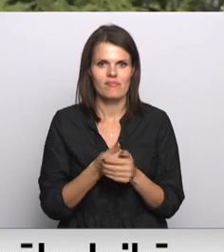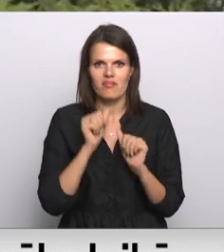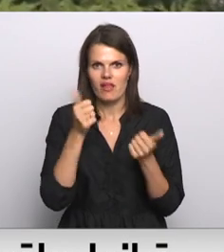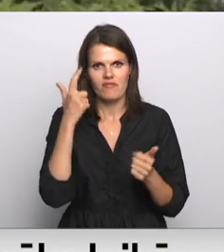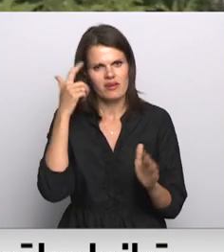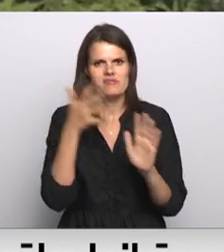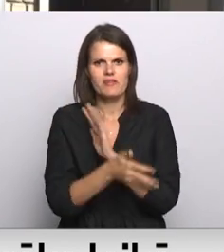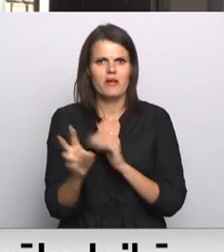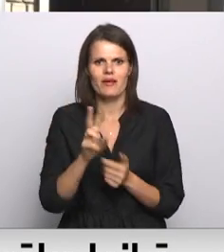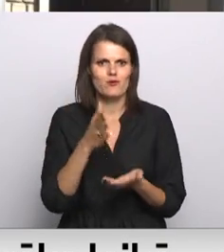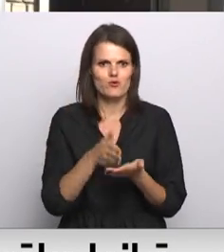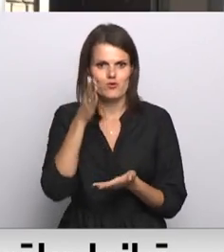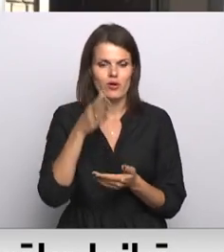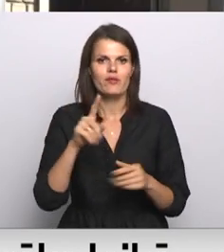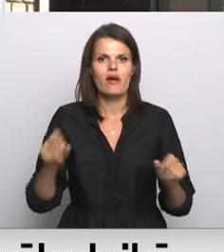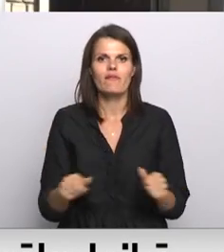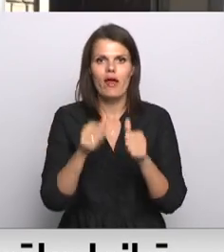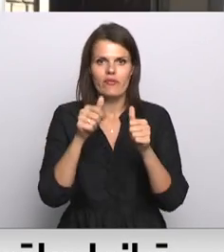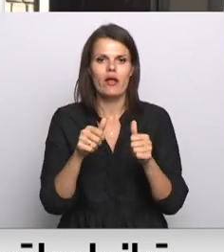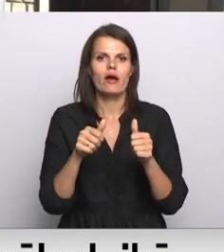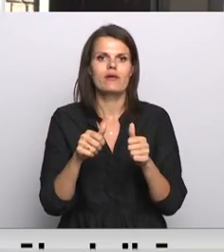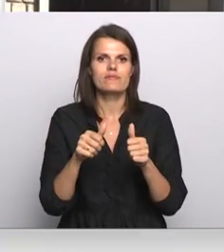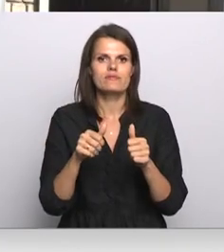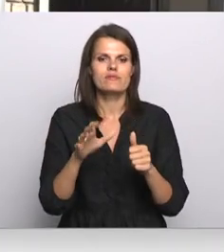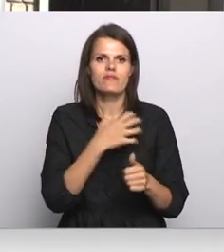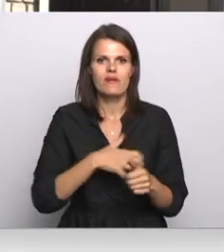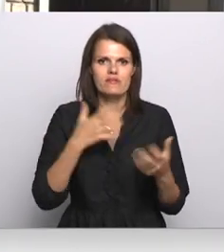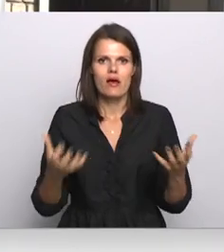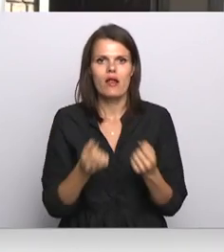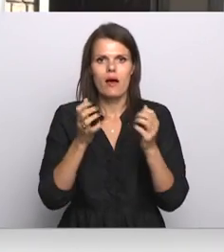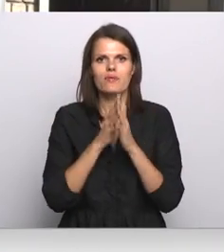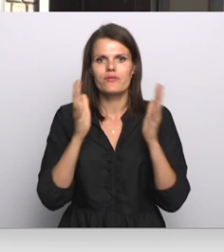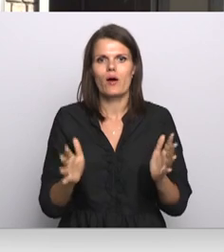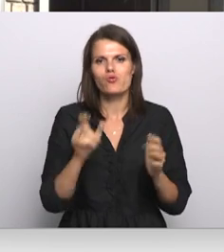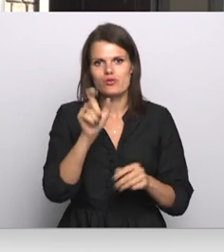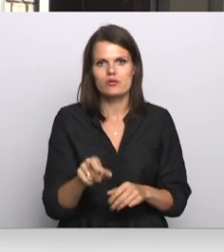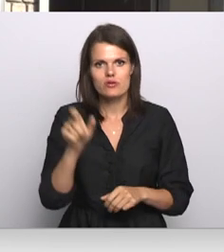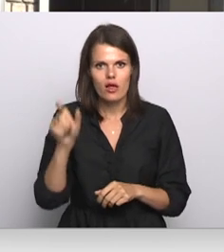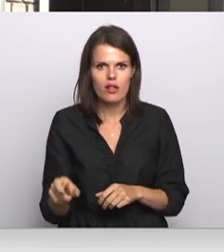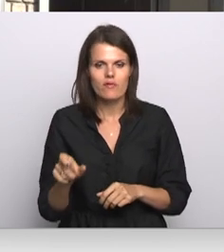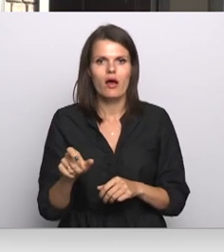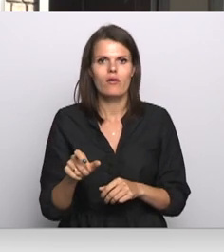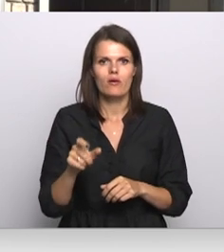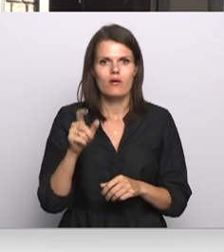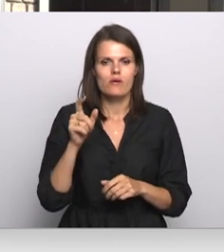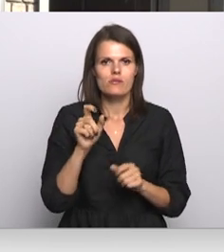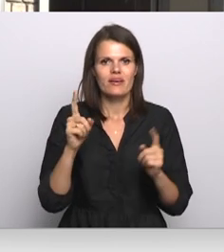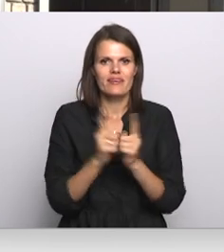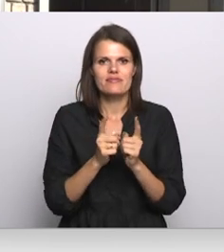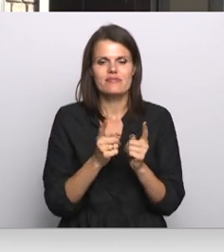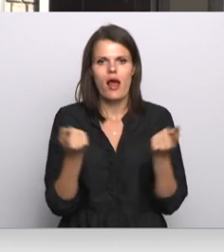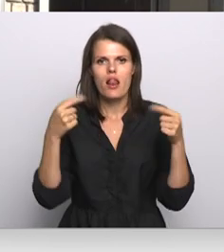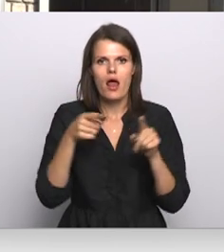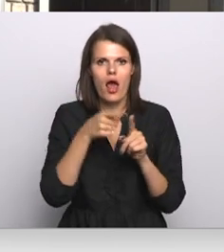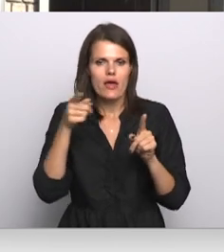Nevarēja saprast, kas notiek. Bija vienlaicīgi jāglāb ļoti daudz cilvēki. Jāsakoncentrē īsā laika